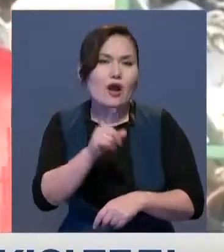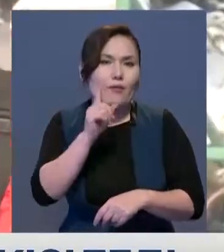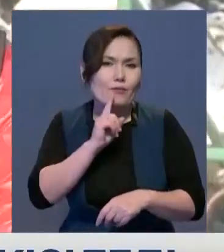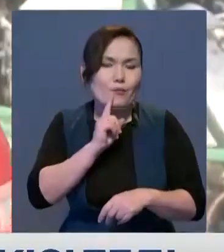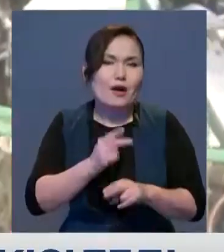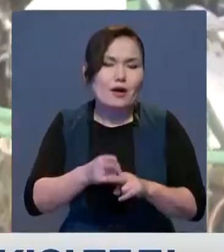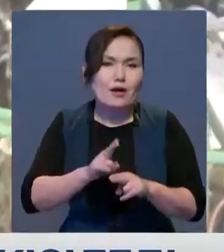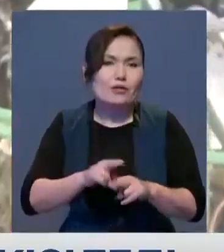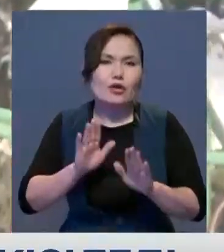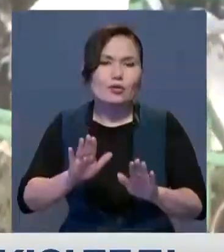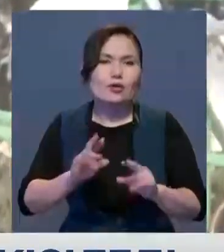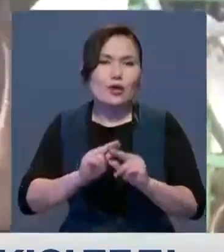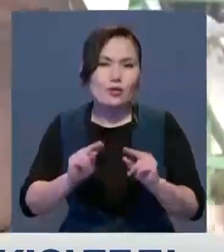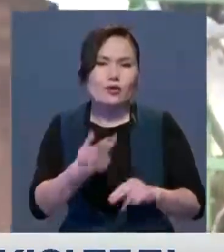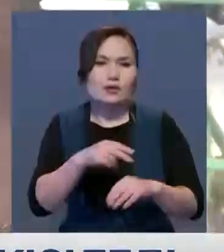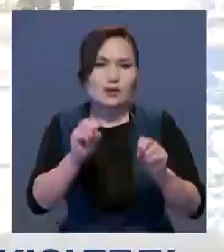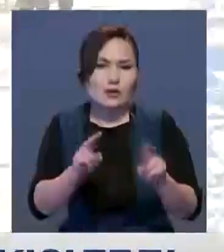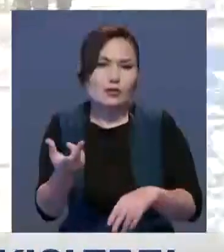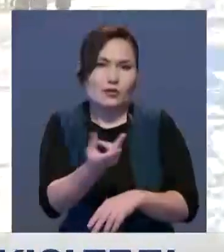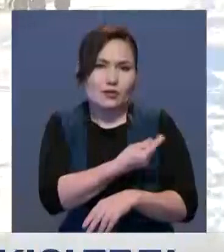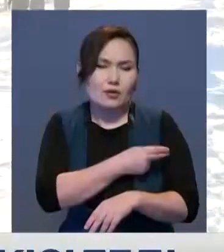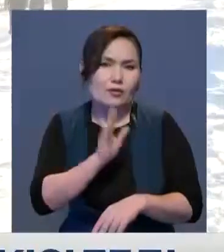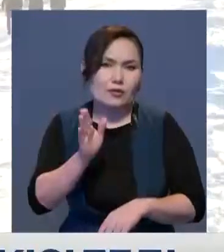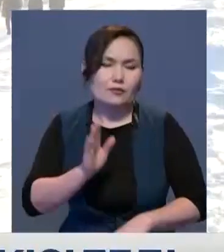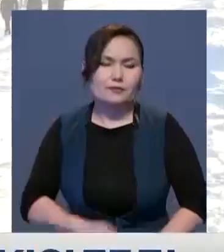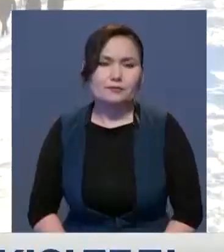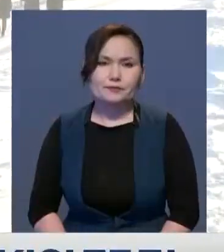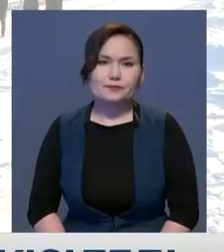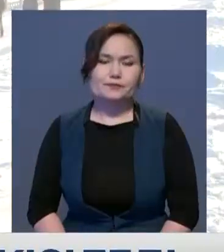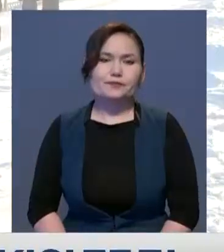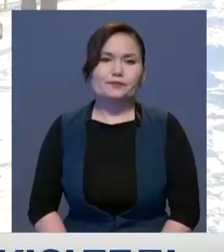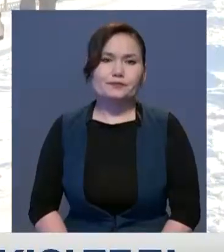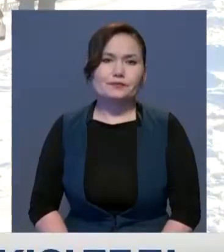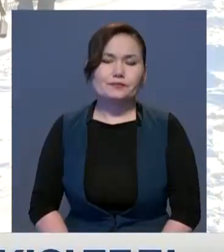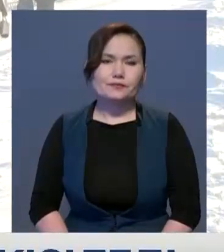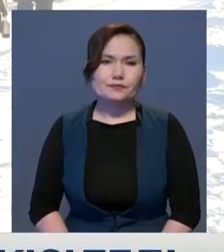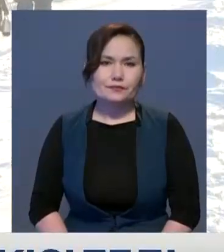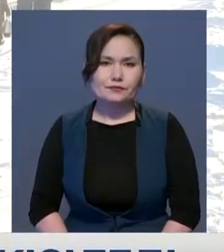салынады. Облыс бойынша олардың саны 100 мыңдай болады. Назерке Тоғжан, Анатолий Поляны, Хабар 24, Көкшетау.